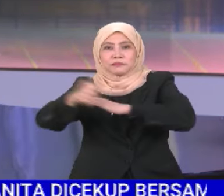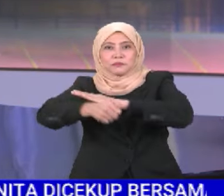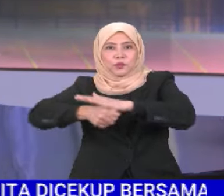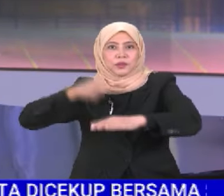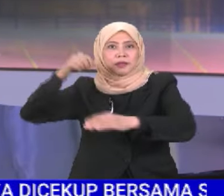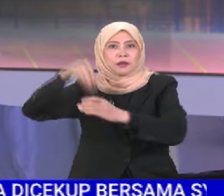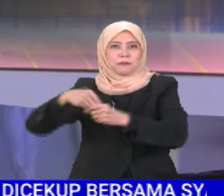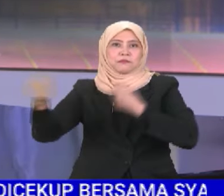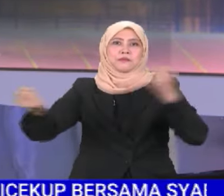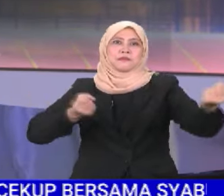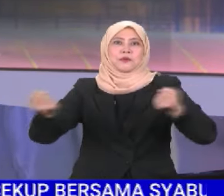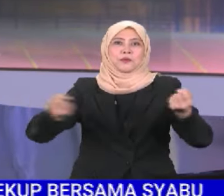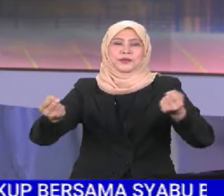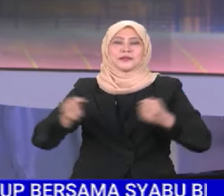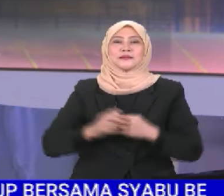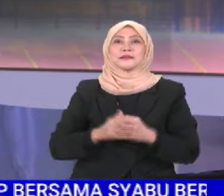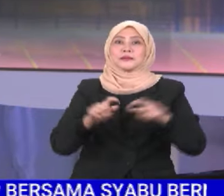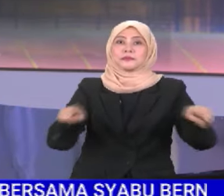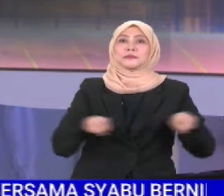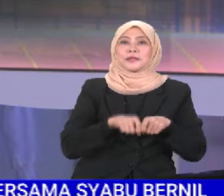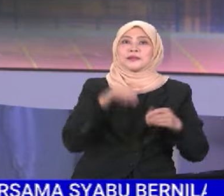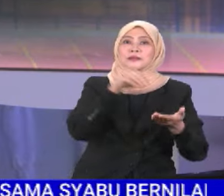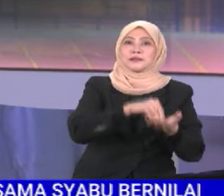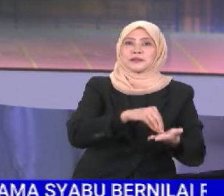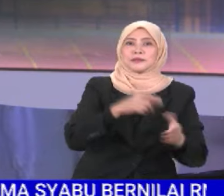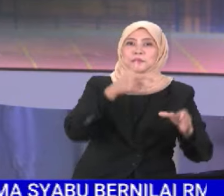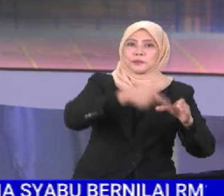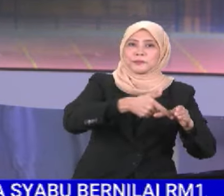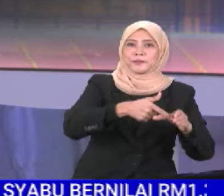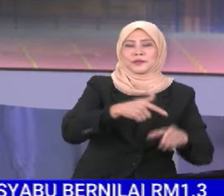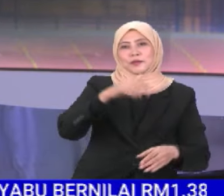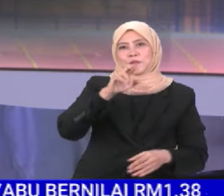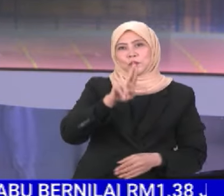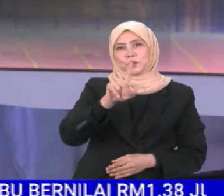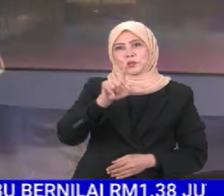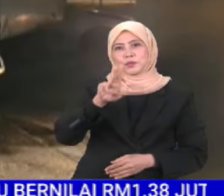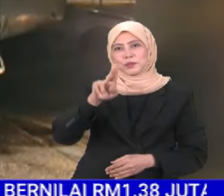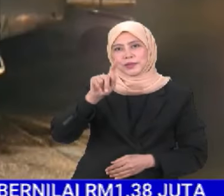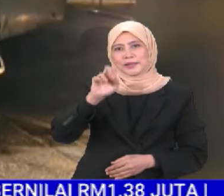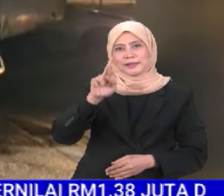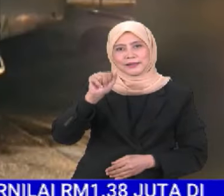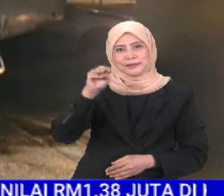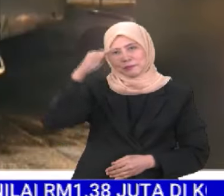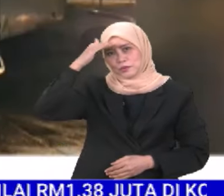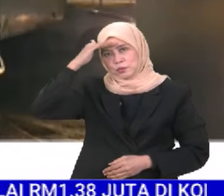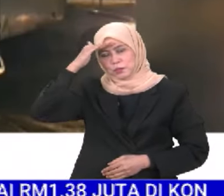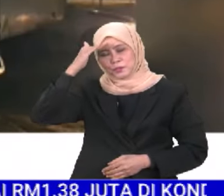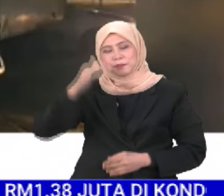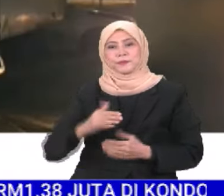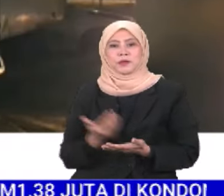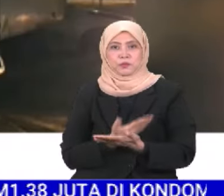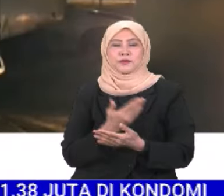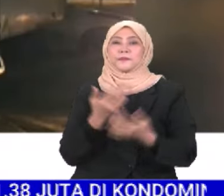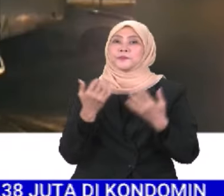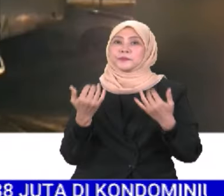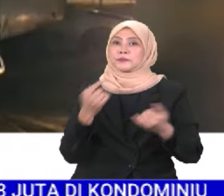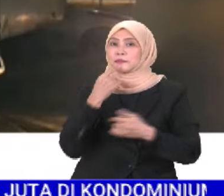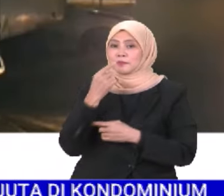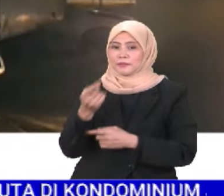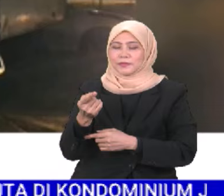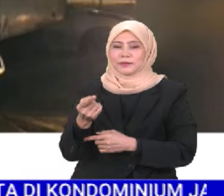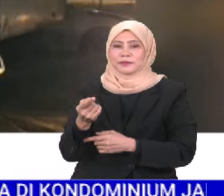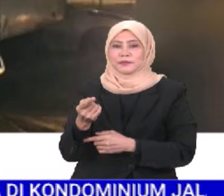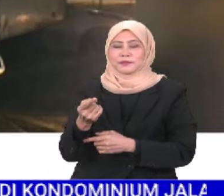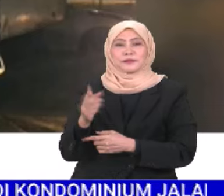perbuatan dilakukan di sebuah stesen minyak di ulu tiram Johor Baru ketua polis daerah Syalom superintendent Muhammad SAW